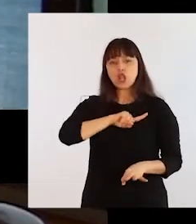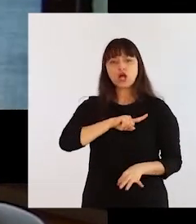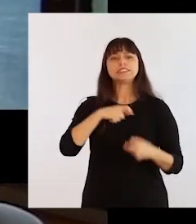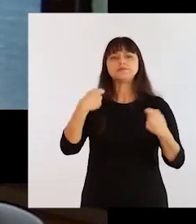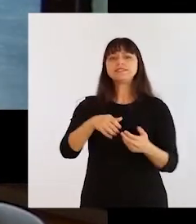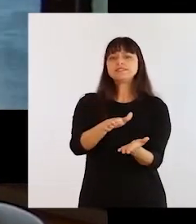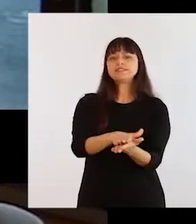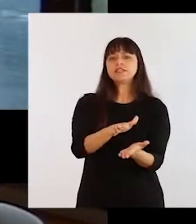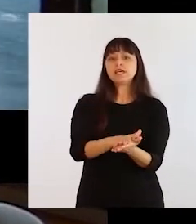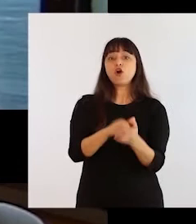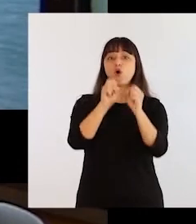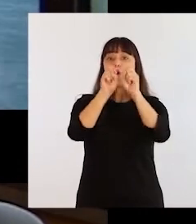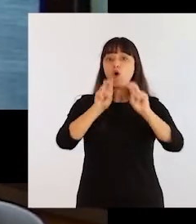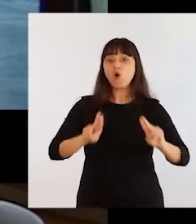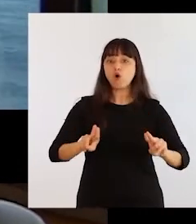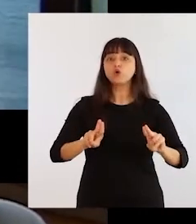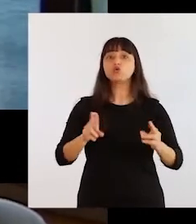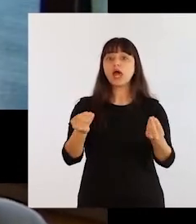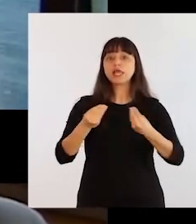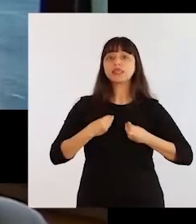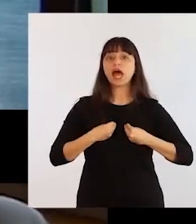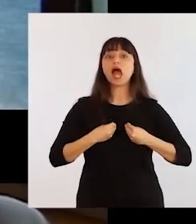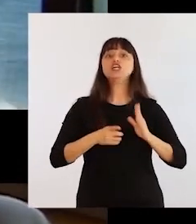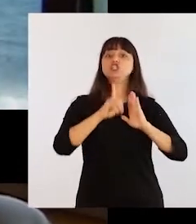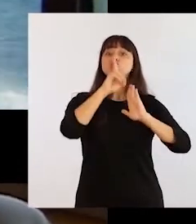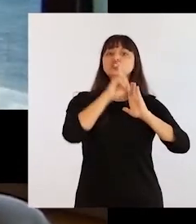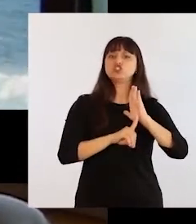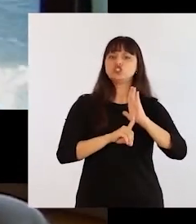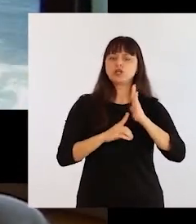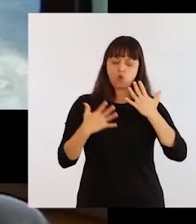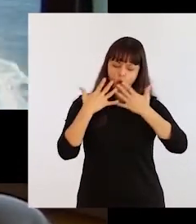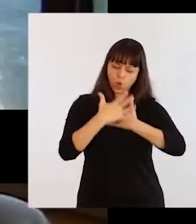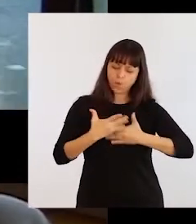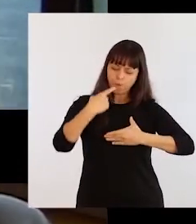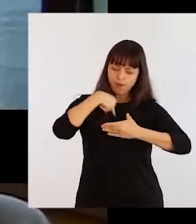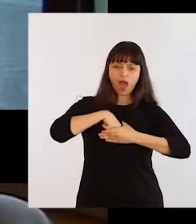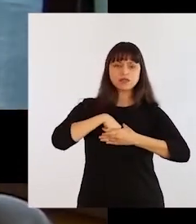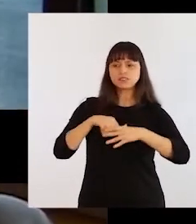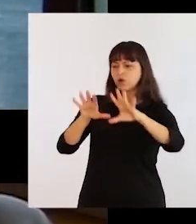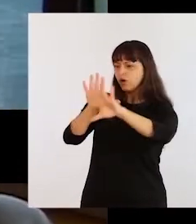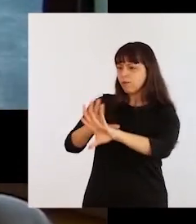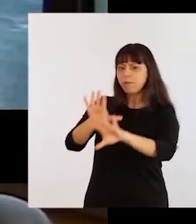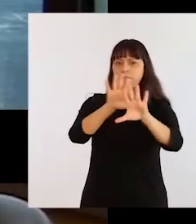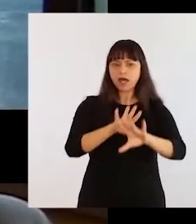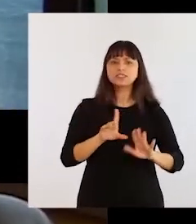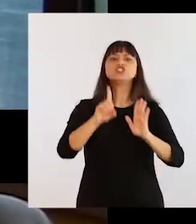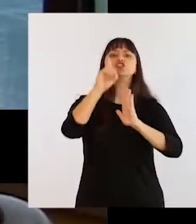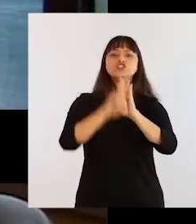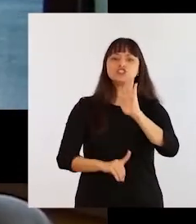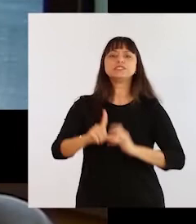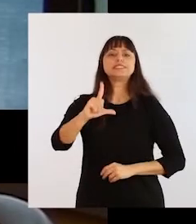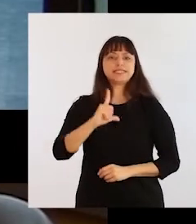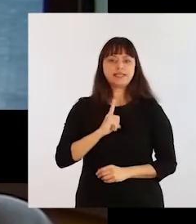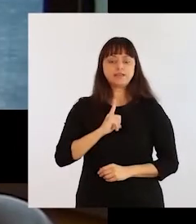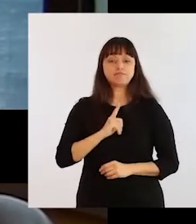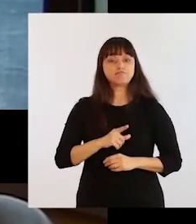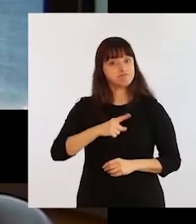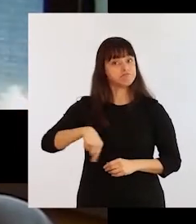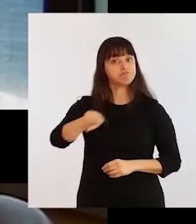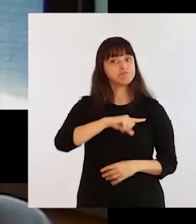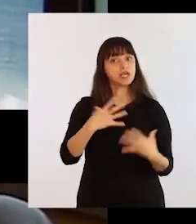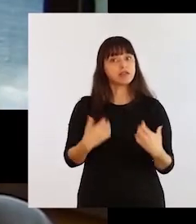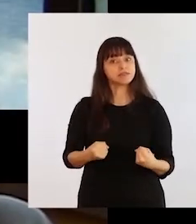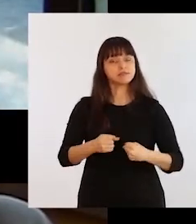Ah non, ah non, il faut réclamer à l'ONU le droit à